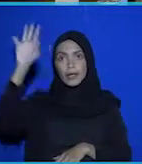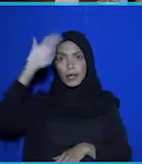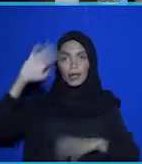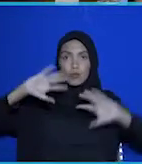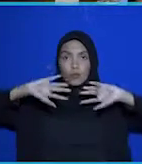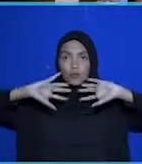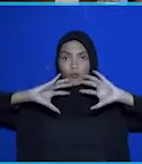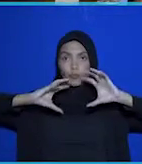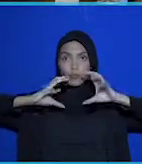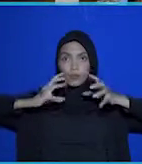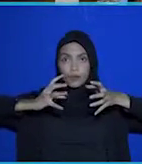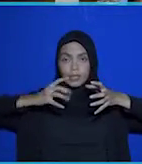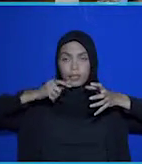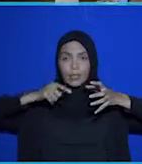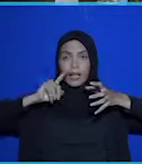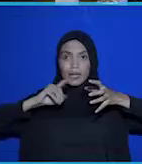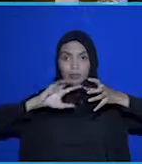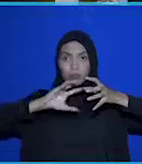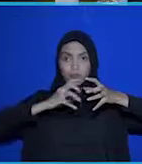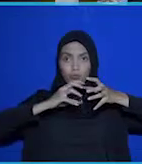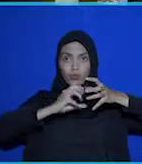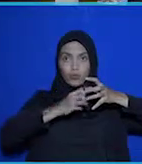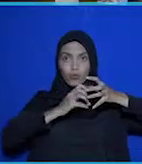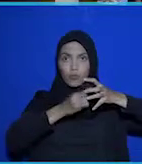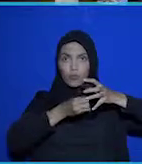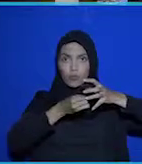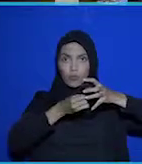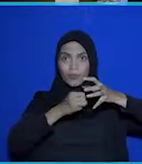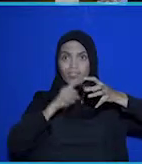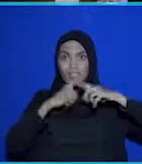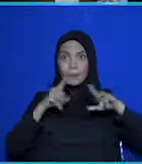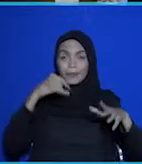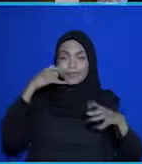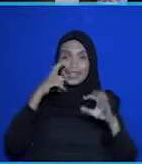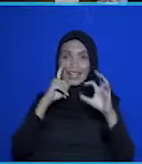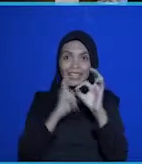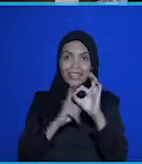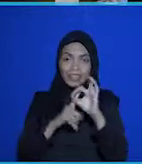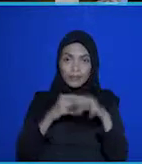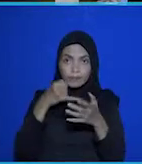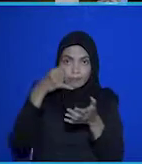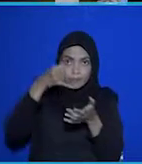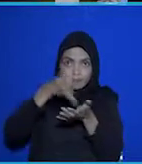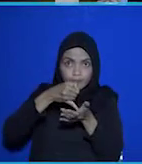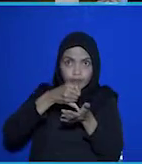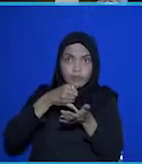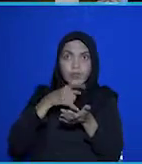bayangkan bumi itu seperti ada berlapis-lapis, tetapi bagian inti itu